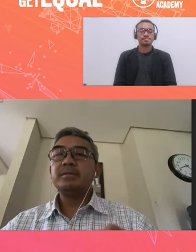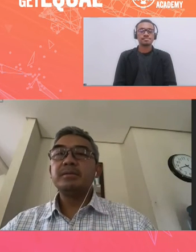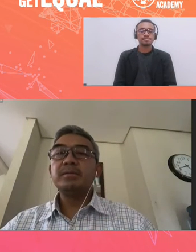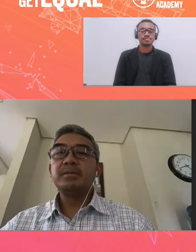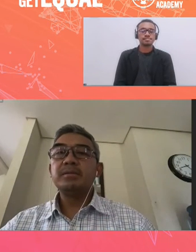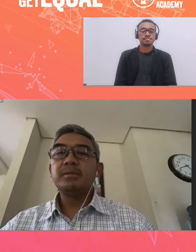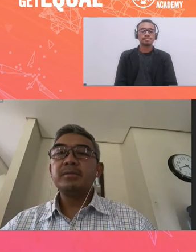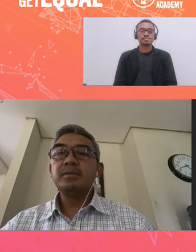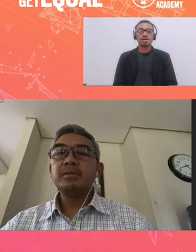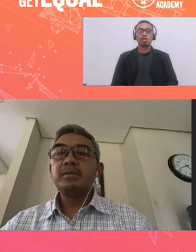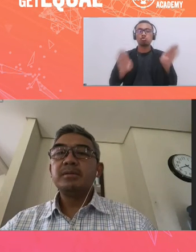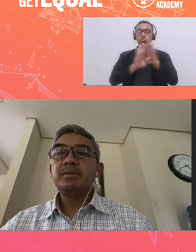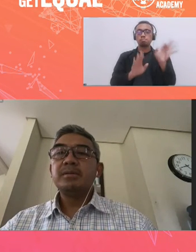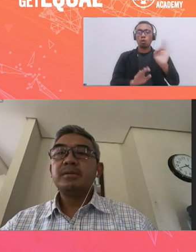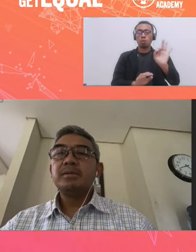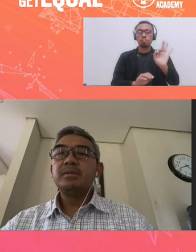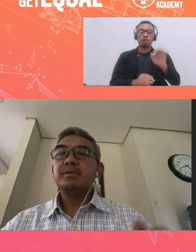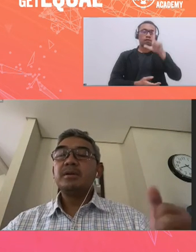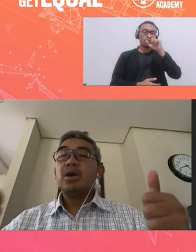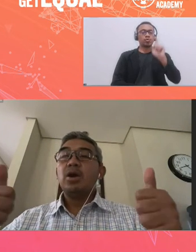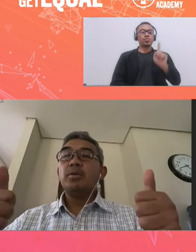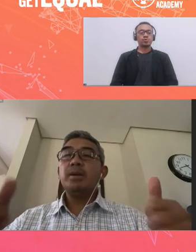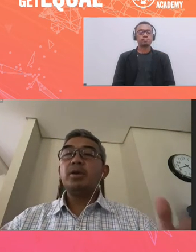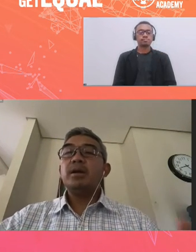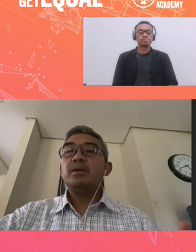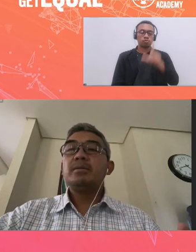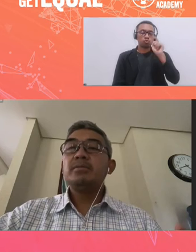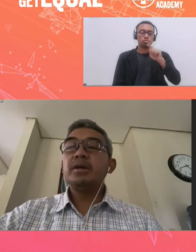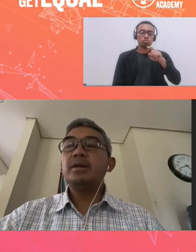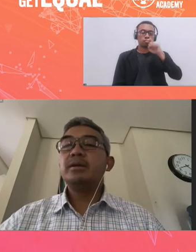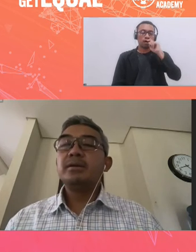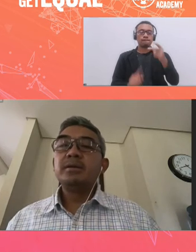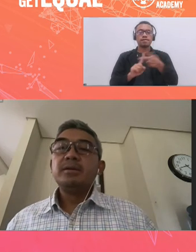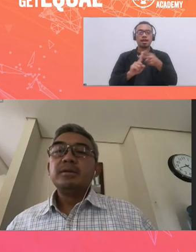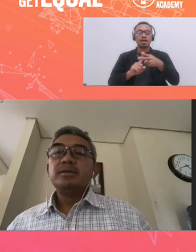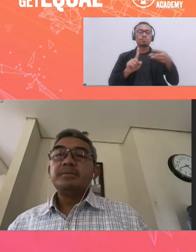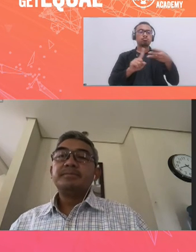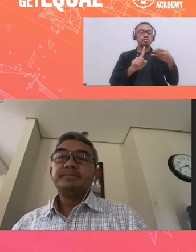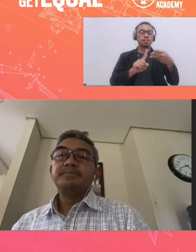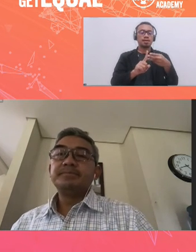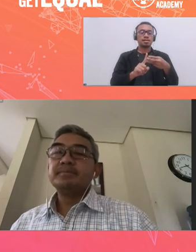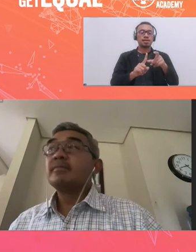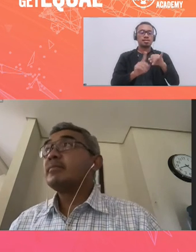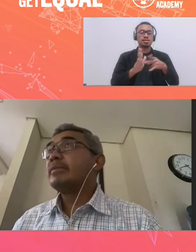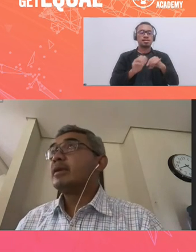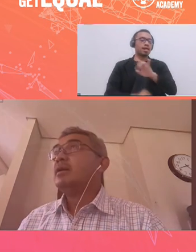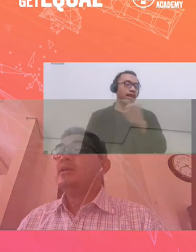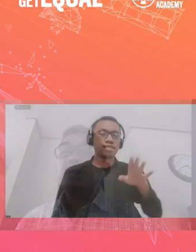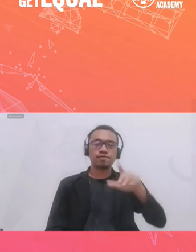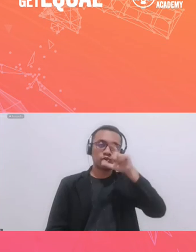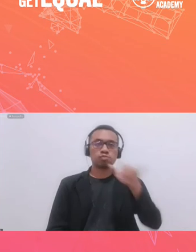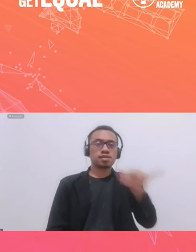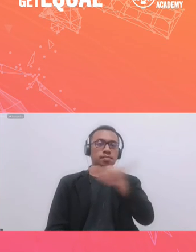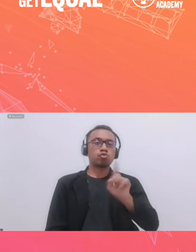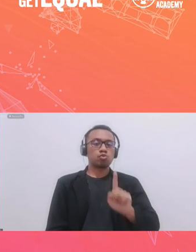sebelum ditutup, kita foto bersama dulu Pak Farhan, Pak Budiman, dan lima teman-teman lainnya dengan Budini dan juga Mbak Nazla. Kita foto